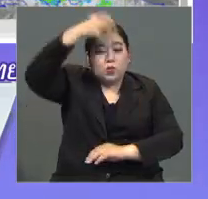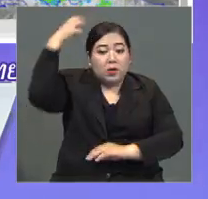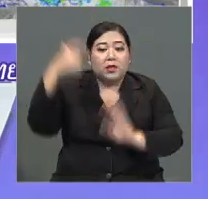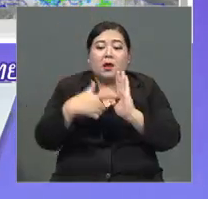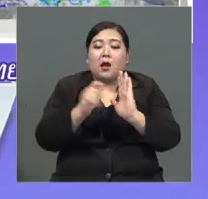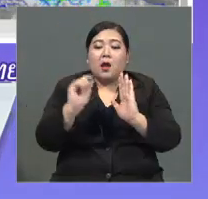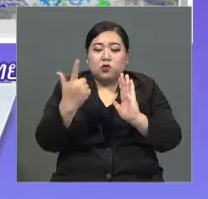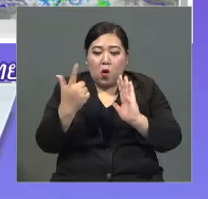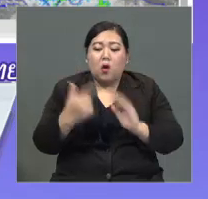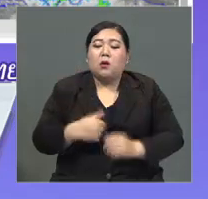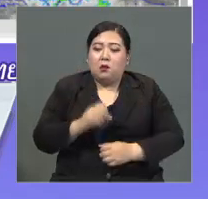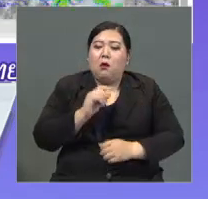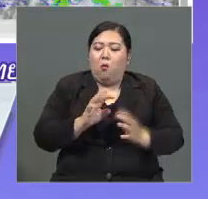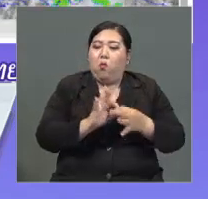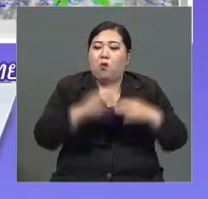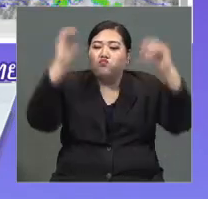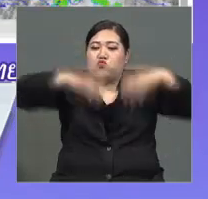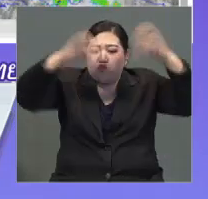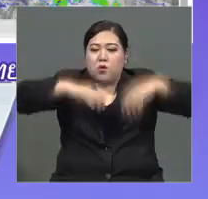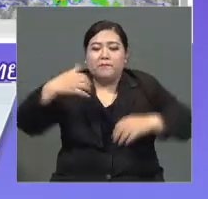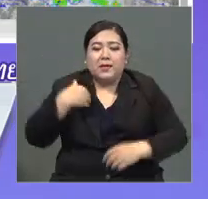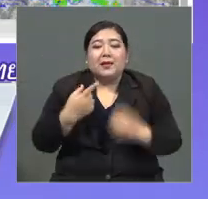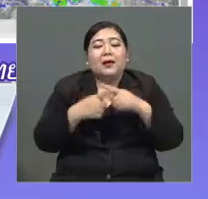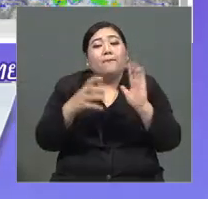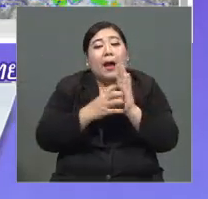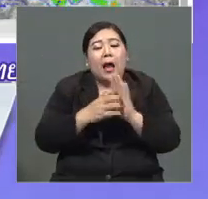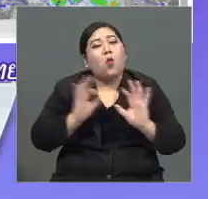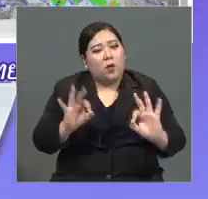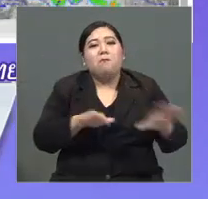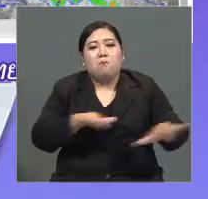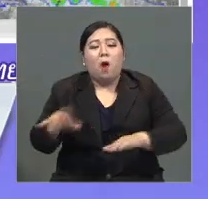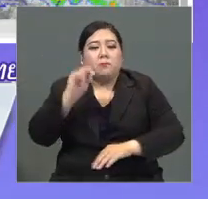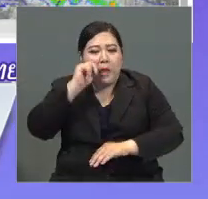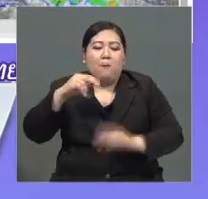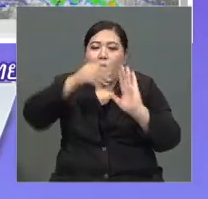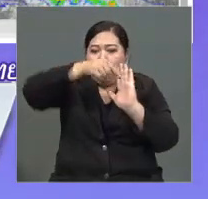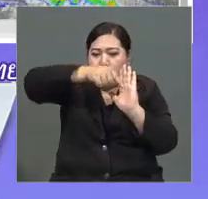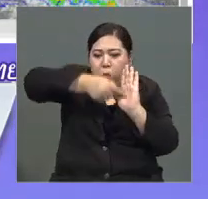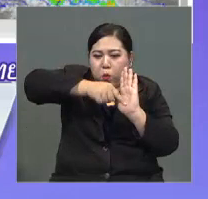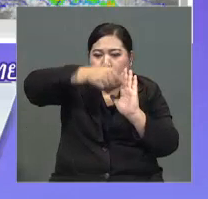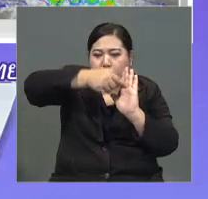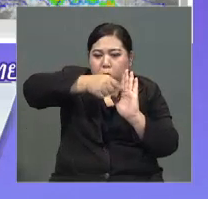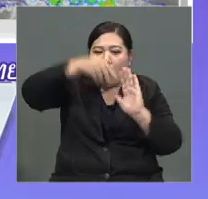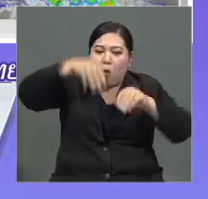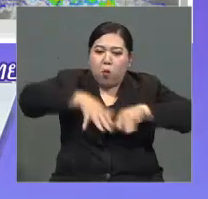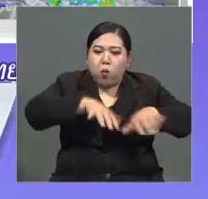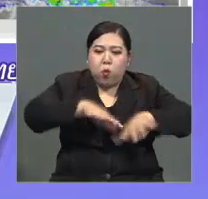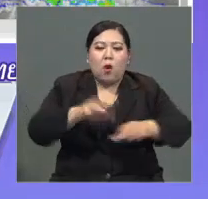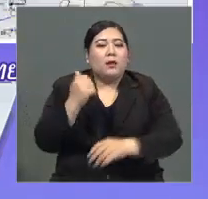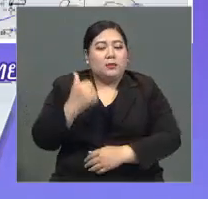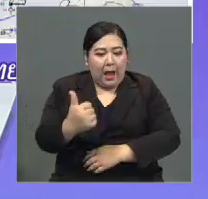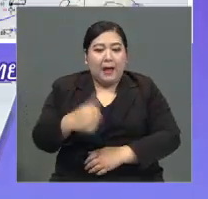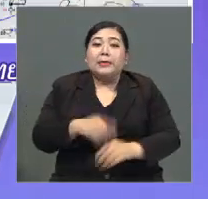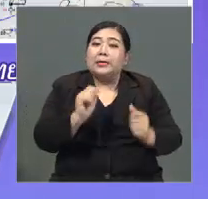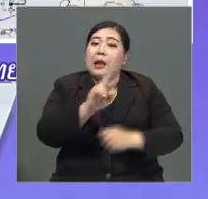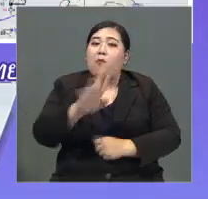ยัรับได้แ่ๆ เพราะเรายไมเคยไดรับน้ปริมาเยๆแล้วก็ทางคมชประทานเองคงจะได้ประโยชนจากการใช้น้ำตรง